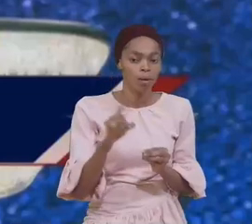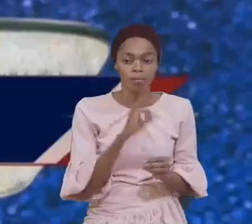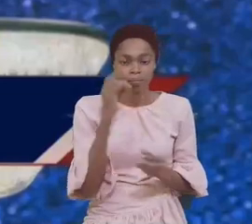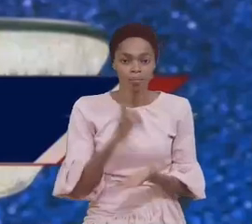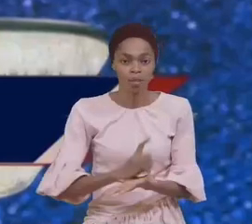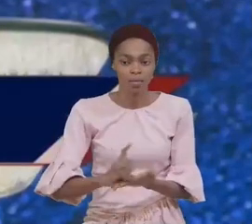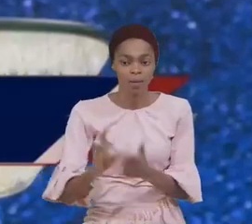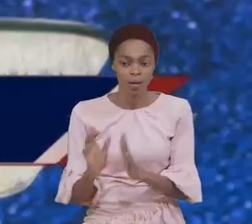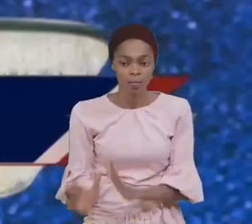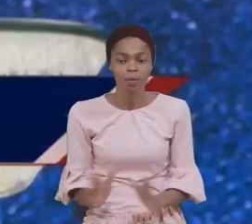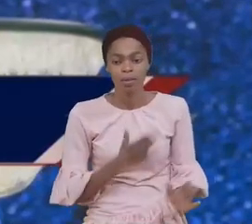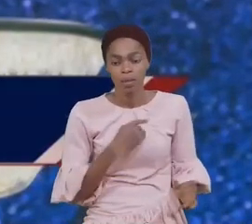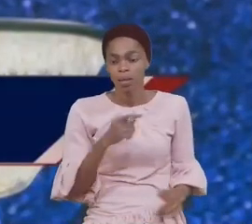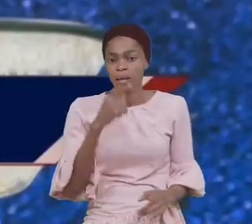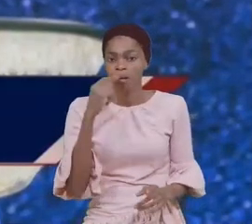divin,